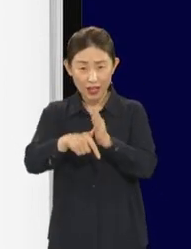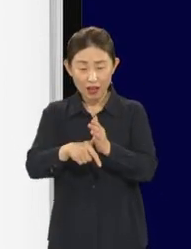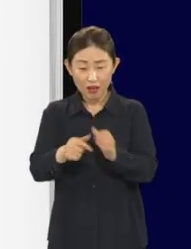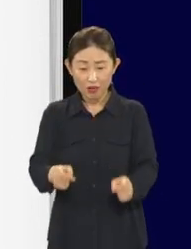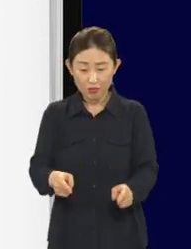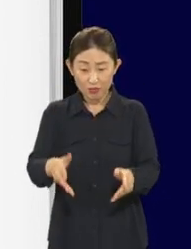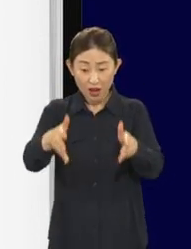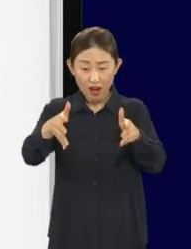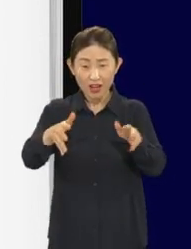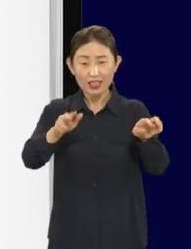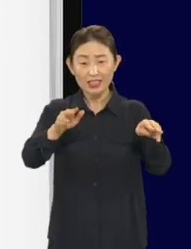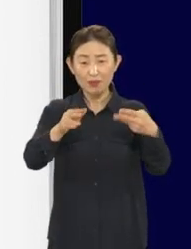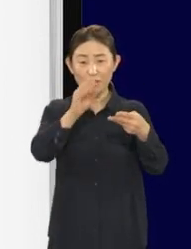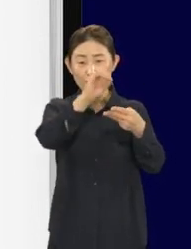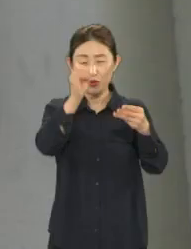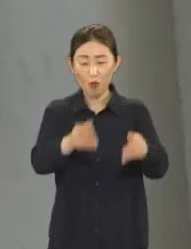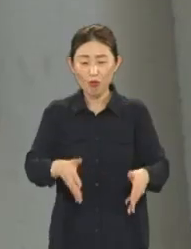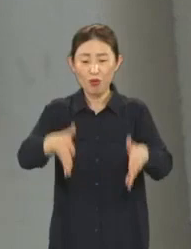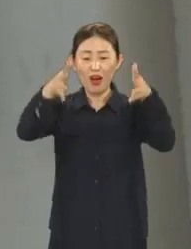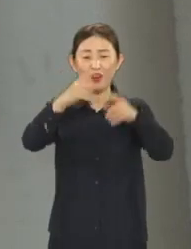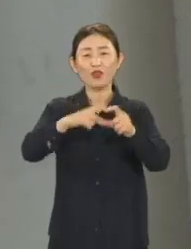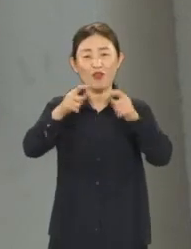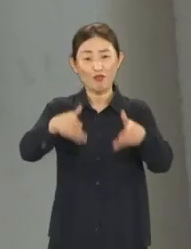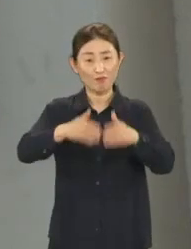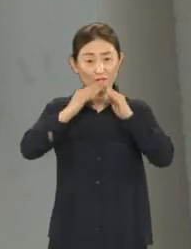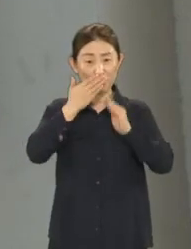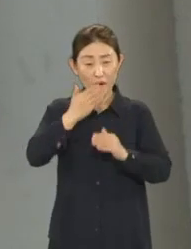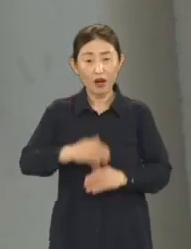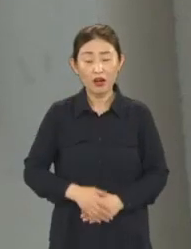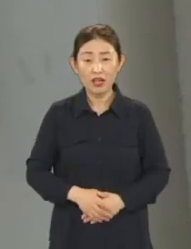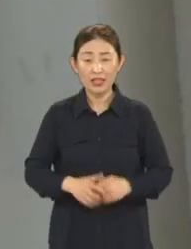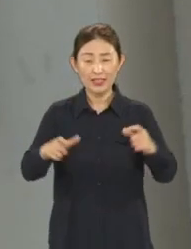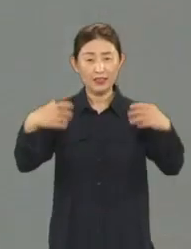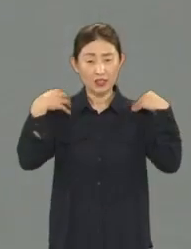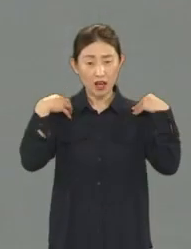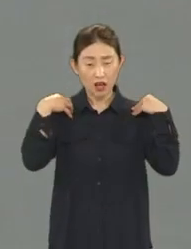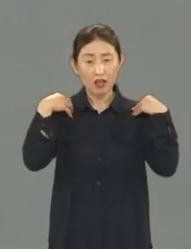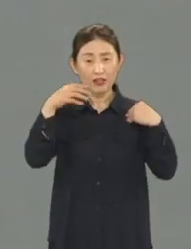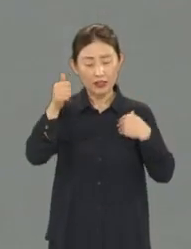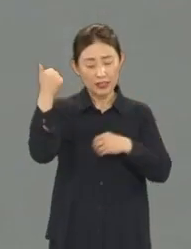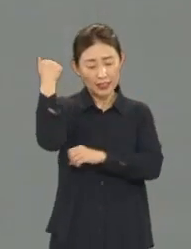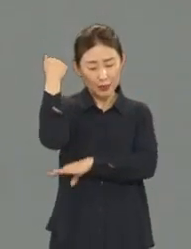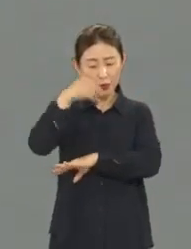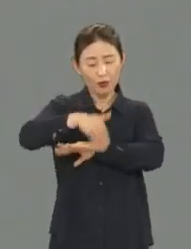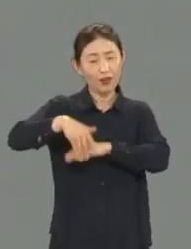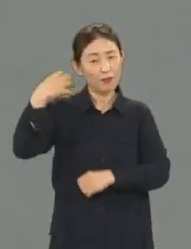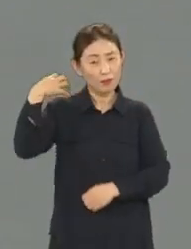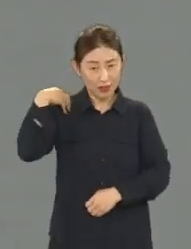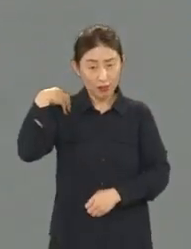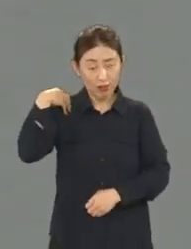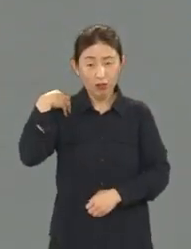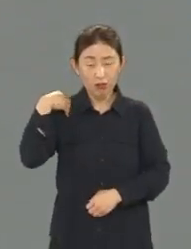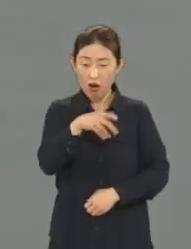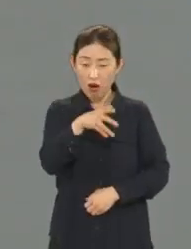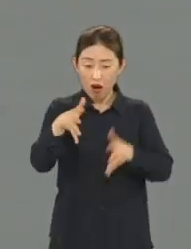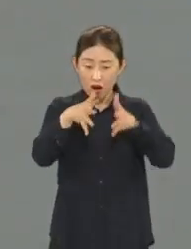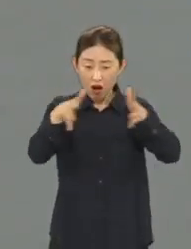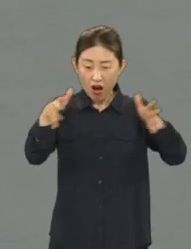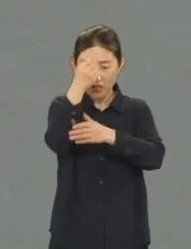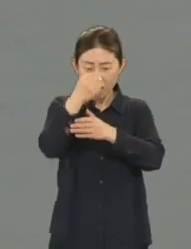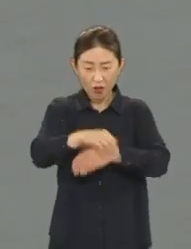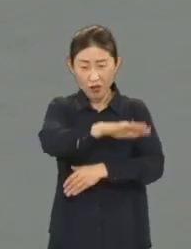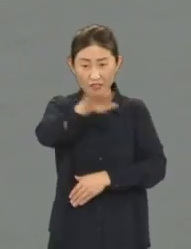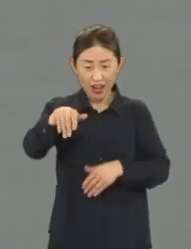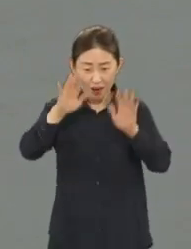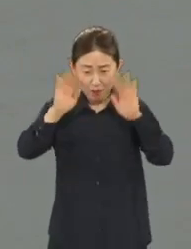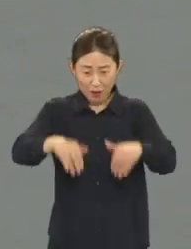용적률도 300%까지 완화됩니다. 다만 지자체장이 기본계획을 수립해야 하기 때문에 모든 노후계획 도시가 대상이